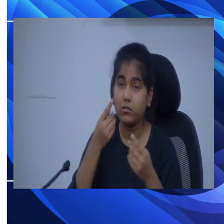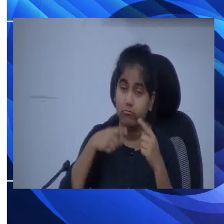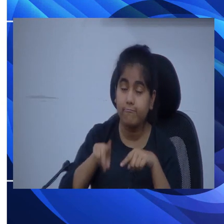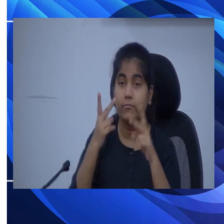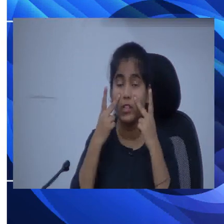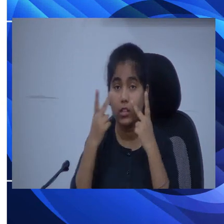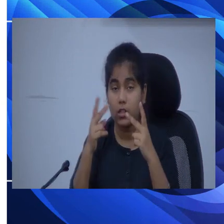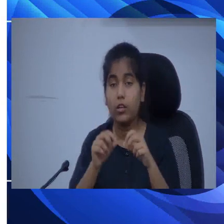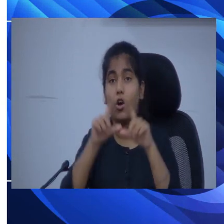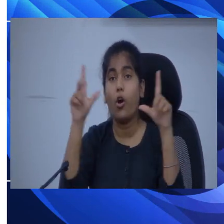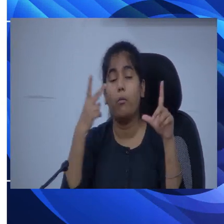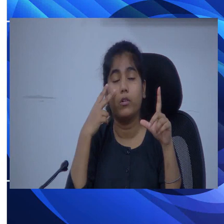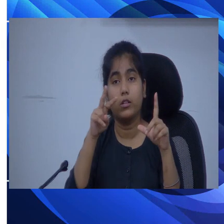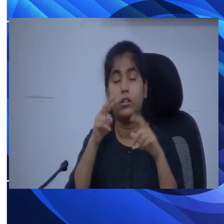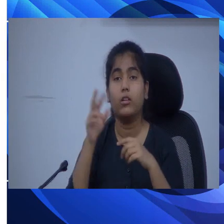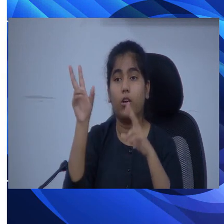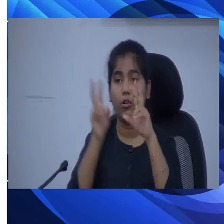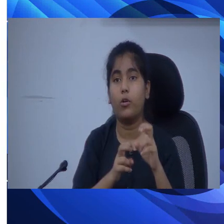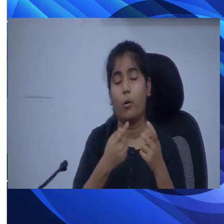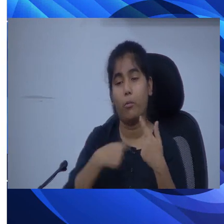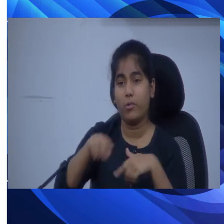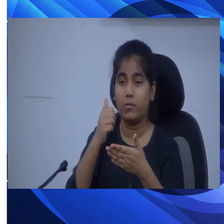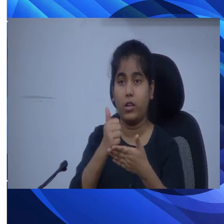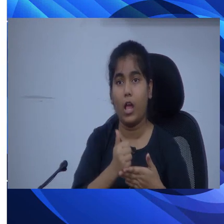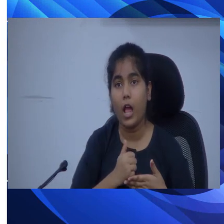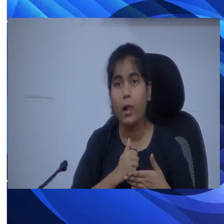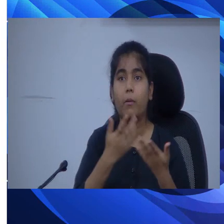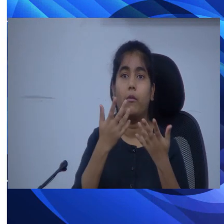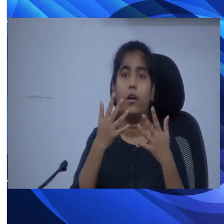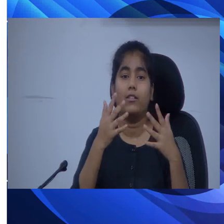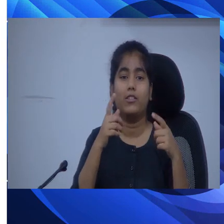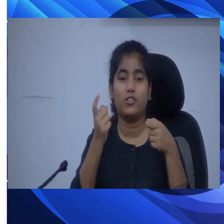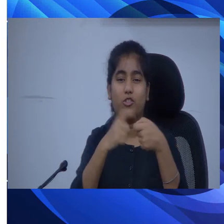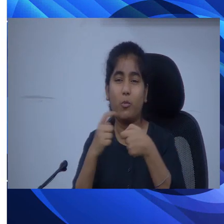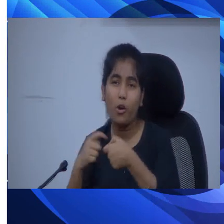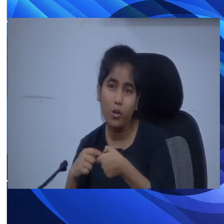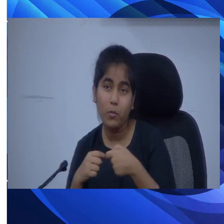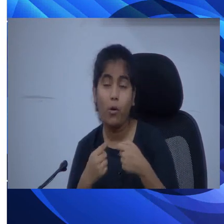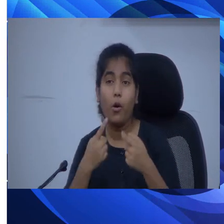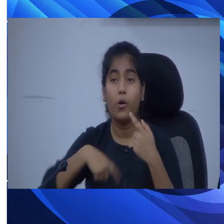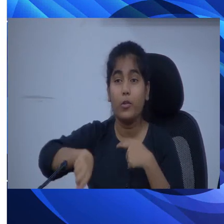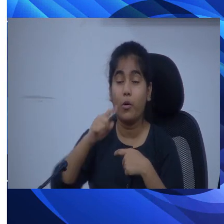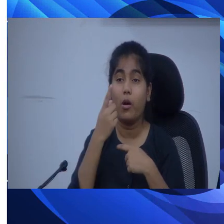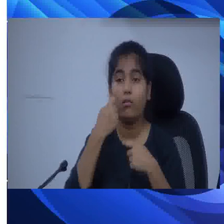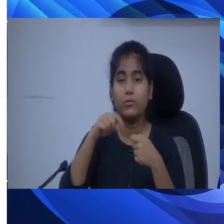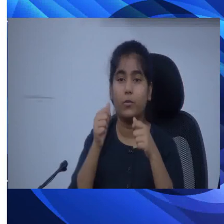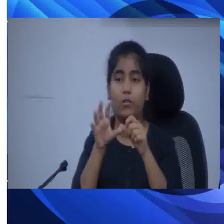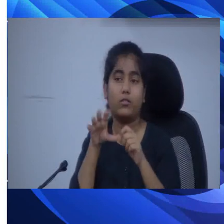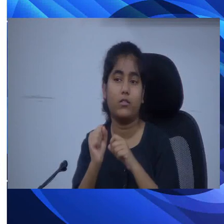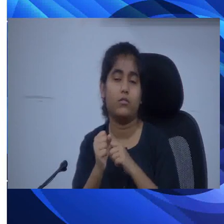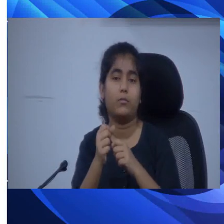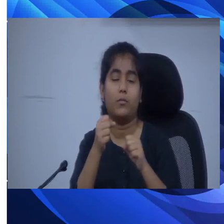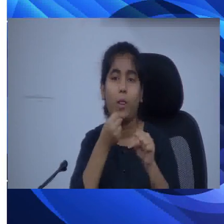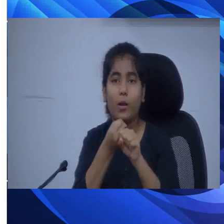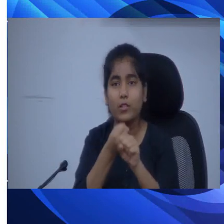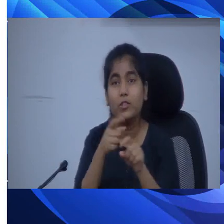and download this app, and आप please हमारी मदद करें और जन भागीदारी में जुड़ें ताकि आप भी इस रूप से भी सुगम्यता सेनानी बन